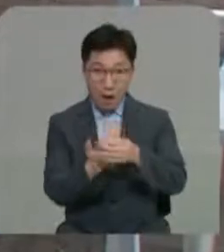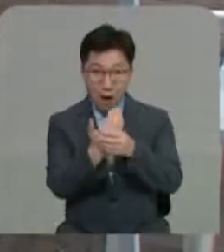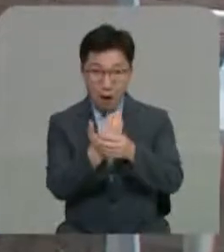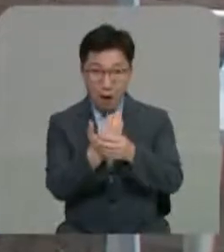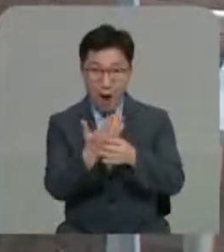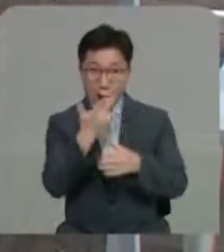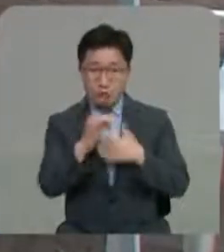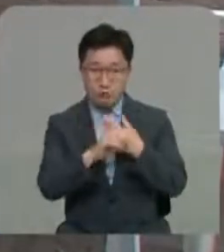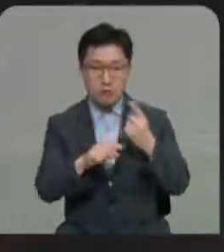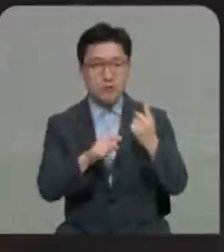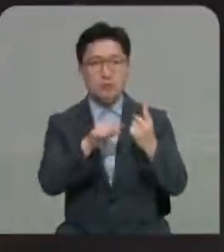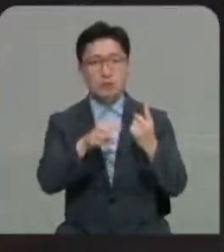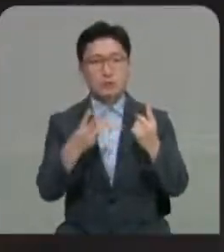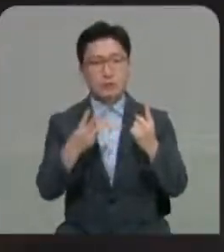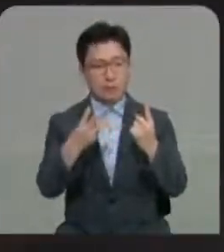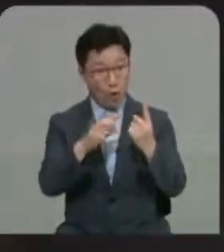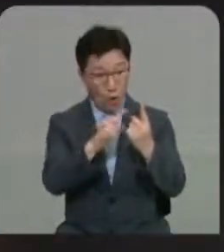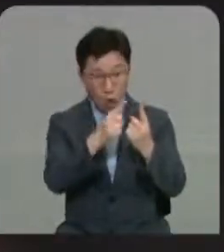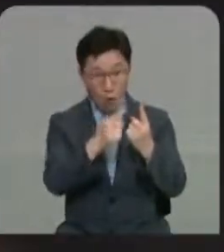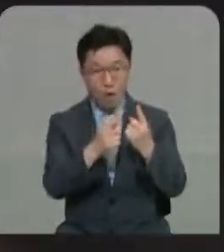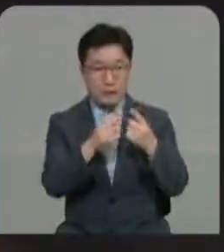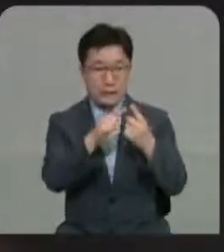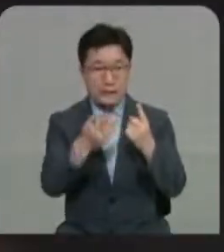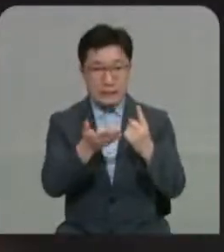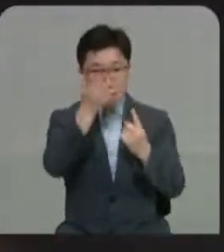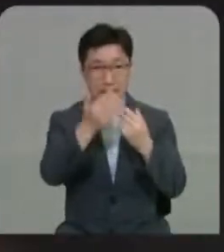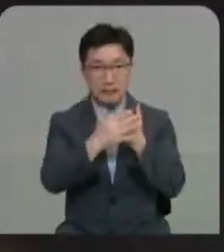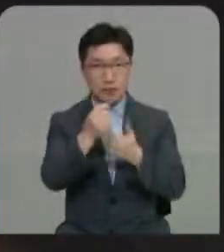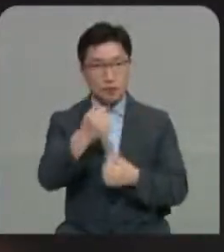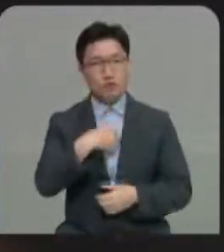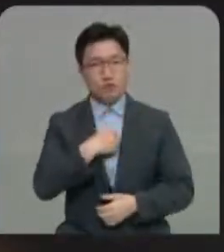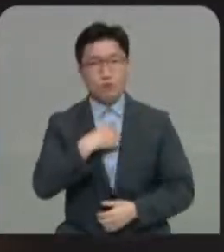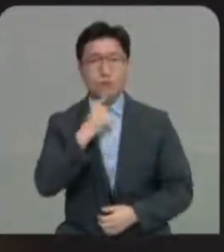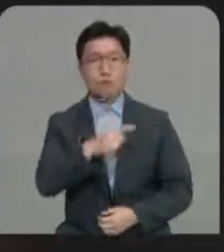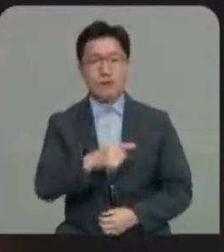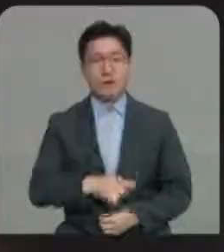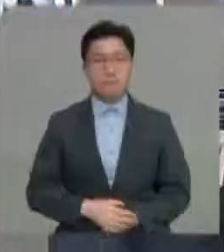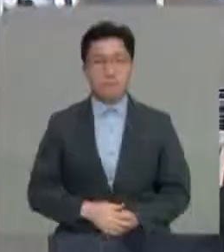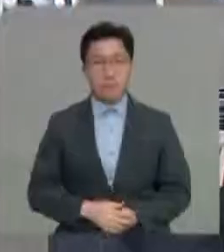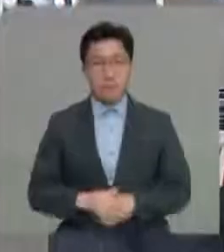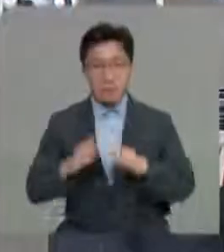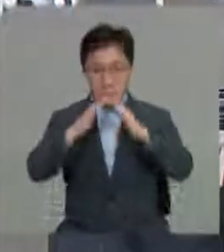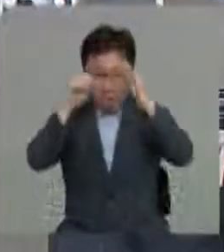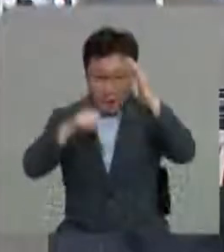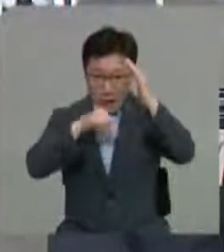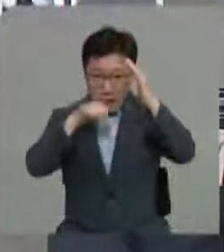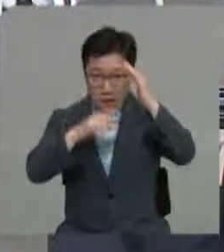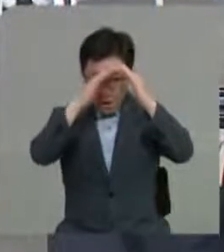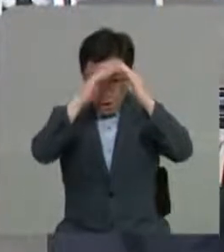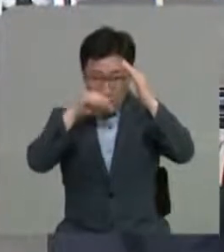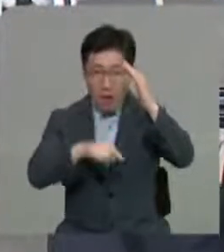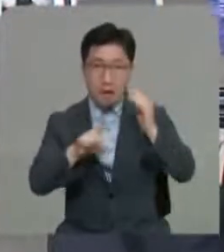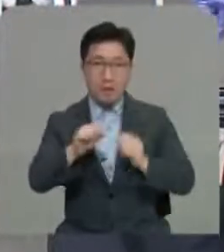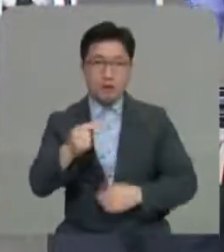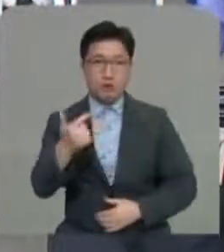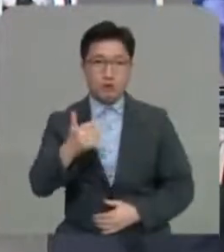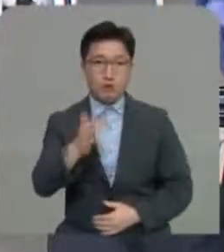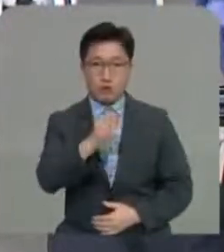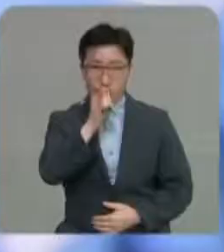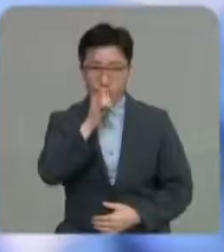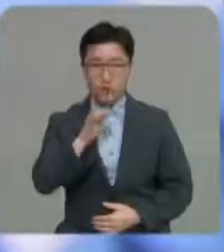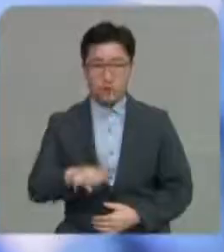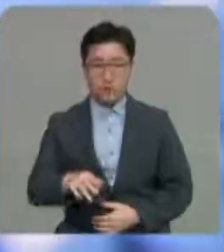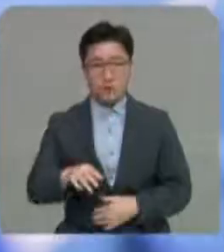1.3 으로 뚜렷한 유행 지속 경향을 보이고 있습니다 전국적 재택 치료자는 만 600여명 병상 가동률은